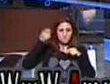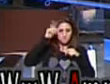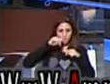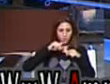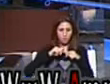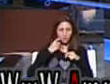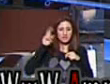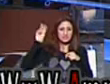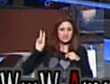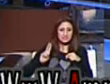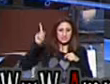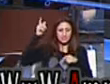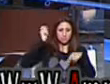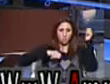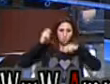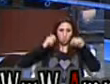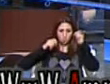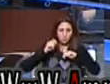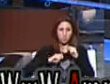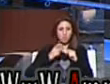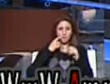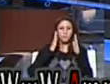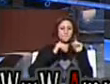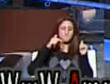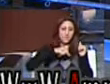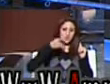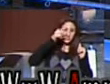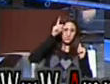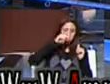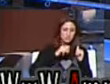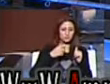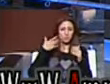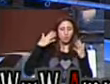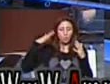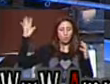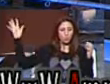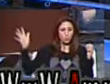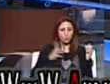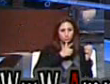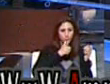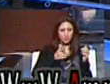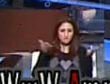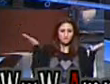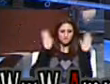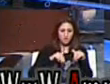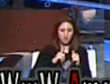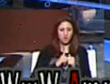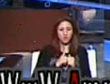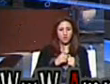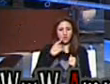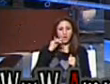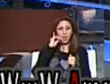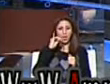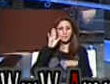في سينا، الامطار دي هتوصل القاهره مساء تاني، وسرعه الرياح لوقت الظهيره هتكون عاليه جدا تتجاوز ال